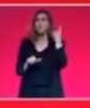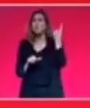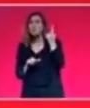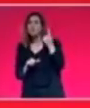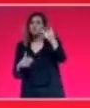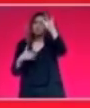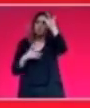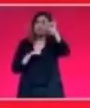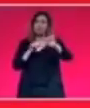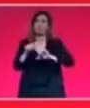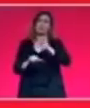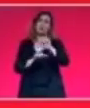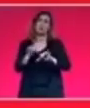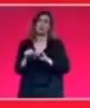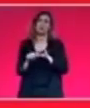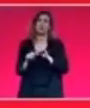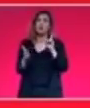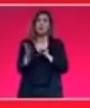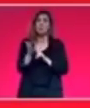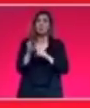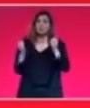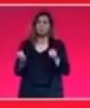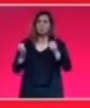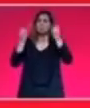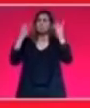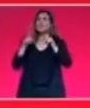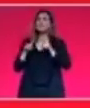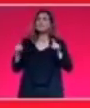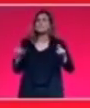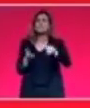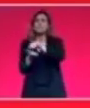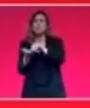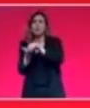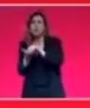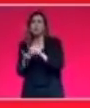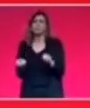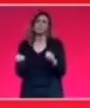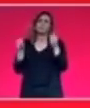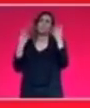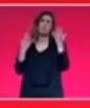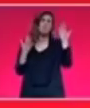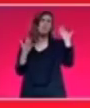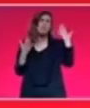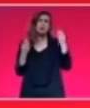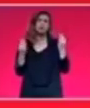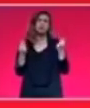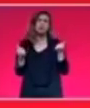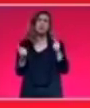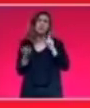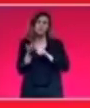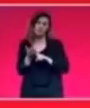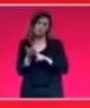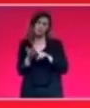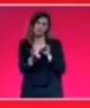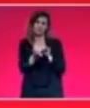συνειδήσεων. Αφήνουμε πίσω μας τις παροχημένες προκαταλήψεις και αντιθέσεις του παρελθόντος. Είμαστε